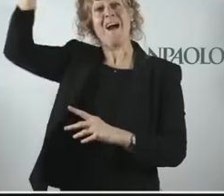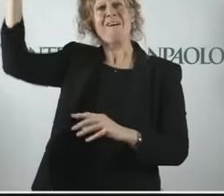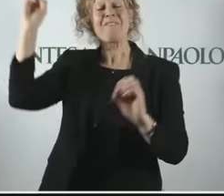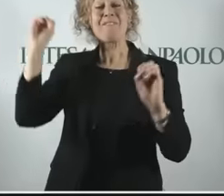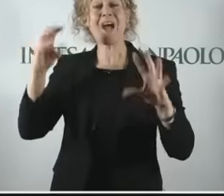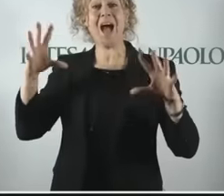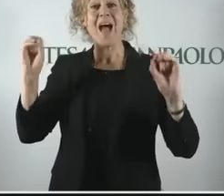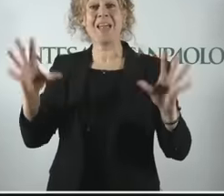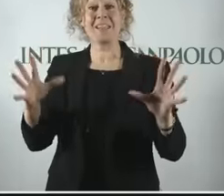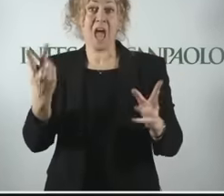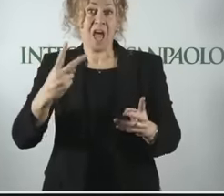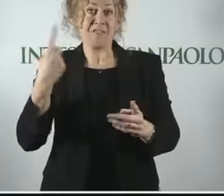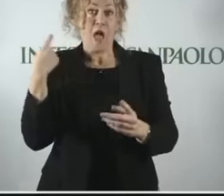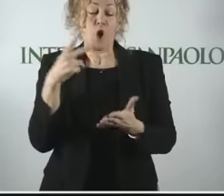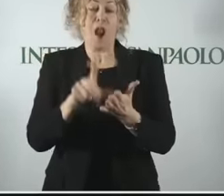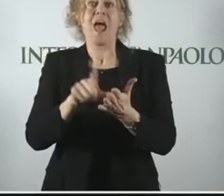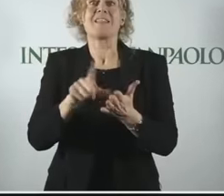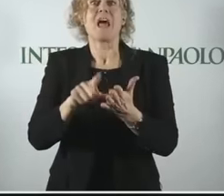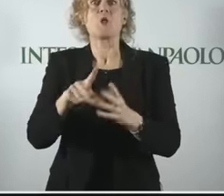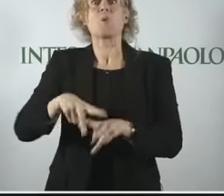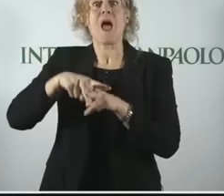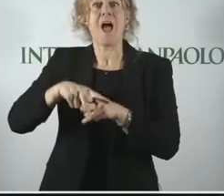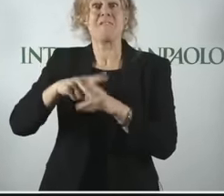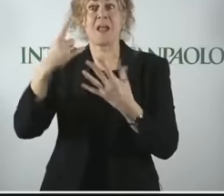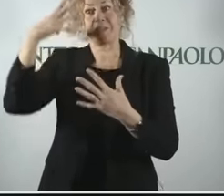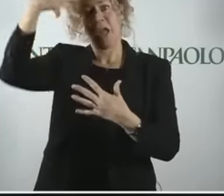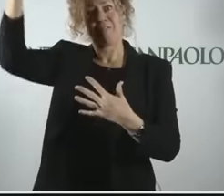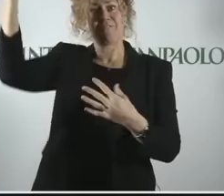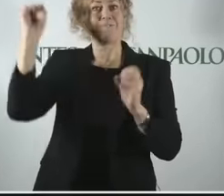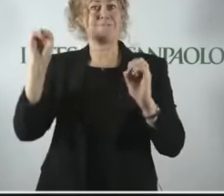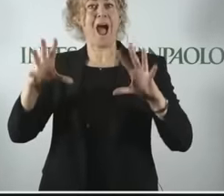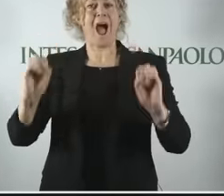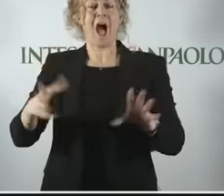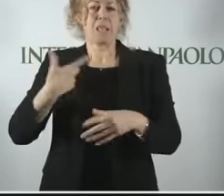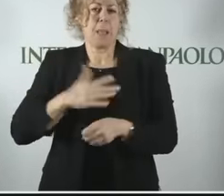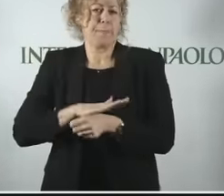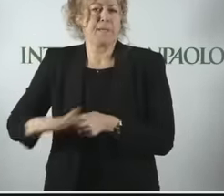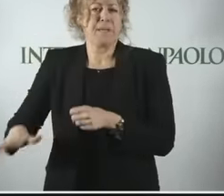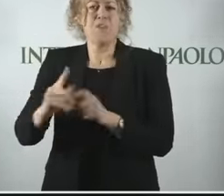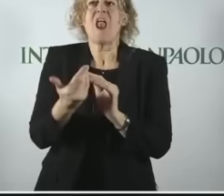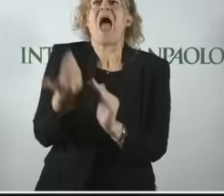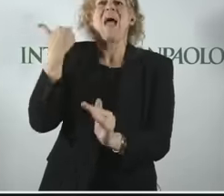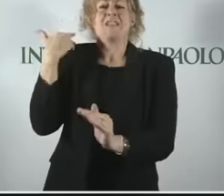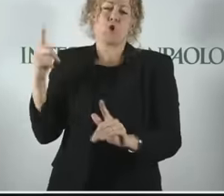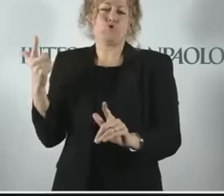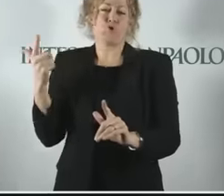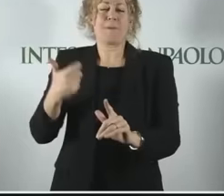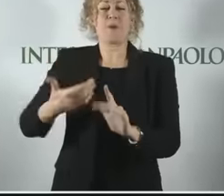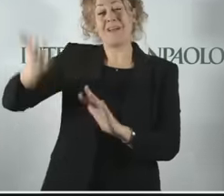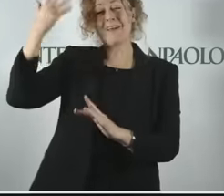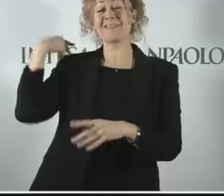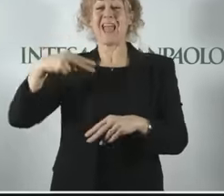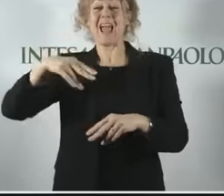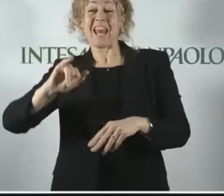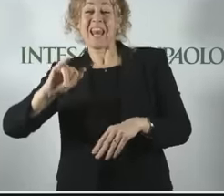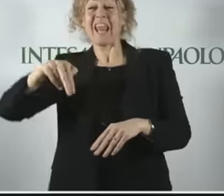la letteratura cavalleresca medievale è popolata di fate che sono una cosa che nell'antichità non c'era Per carità c'erano Le Ninfe dei